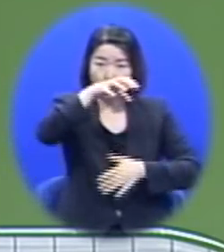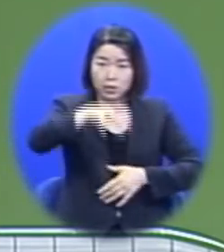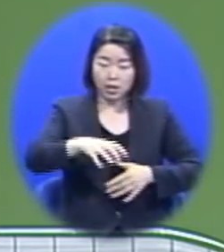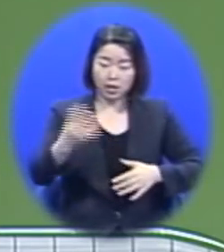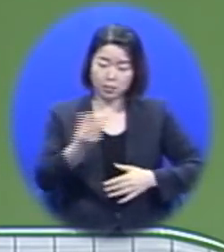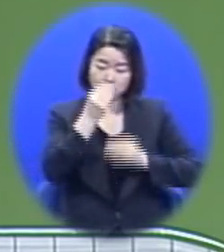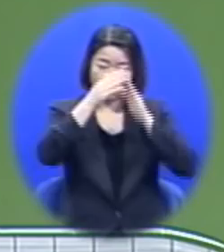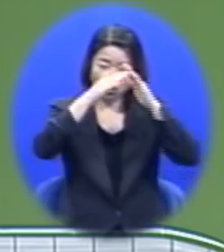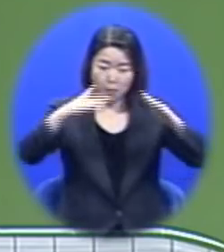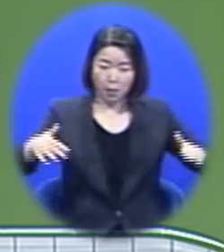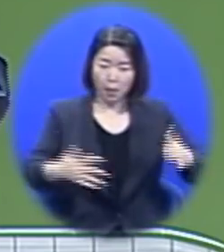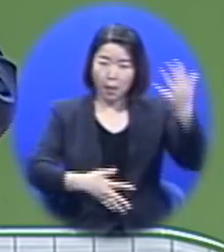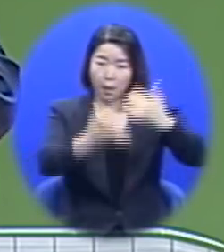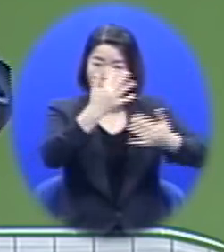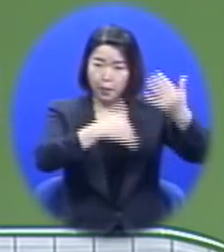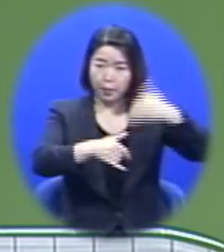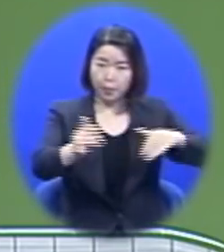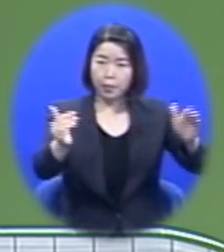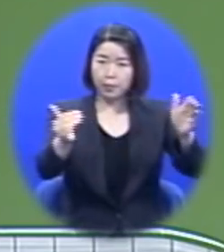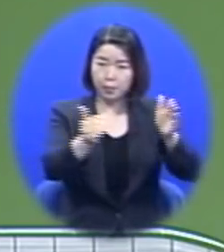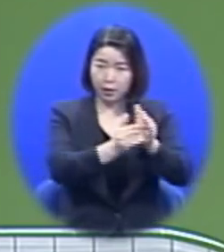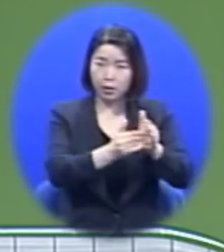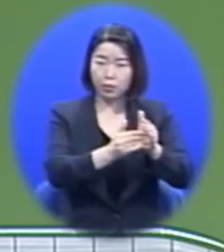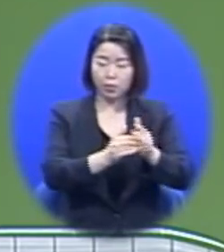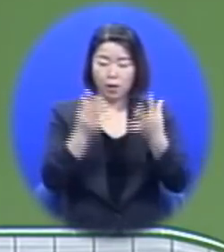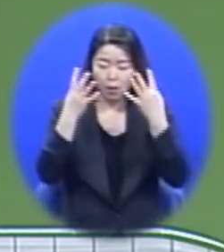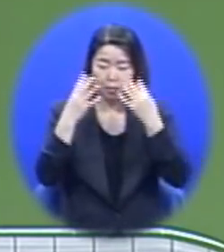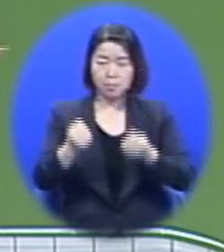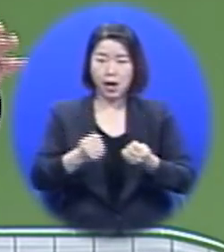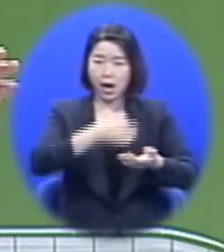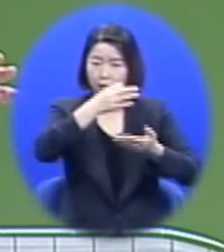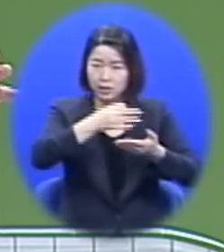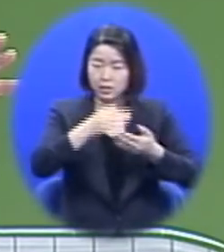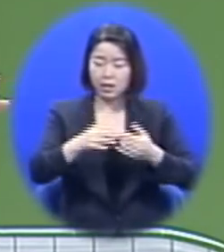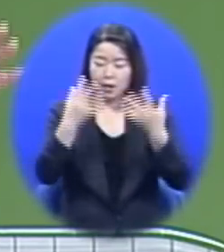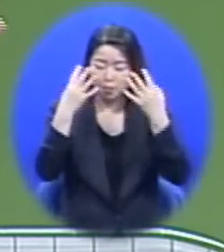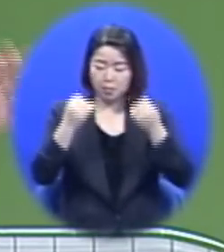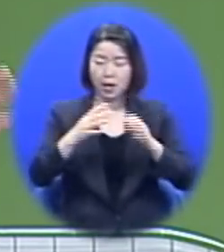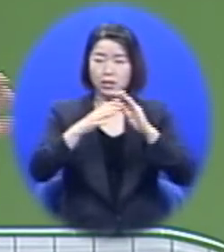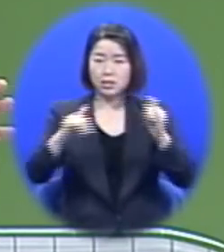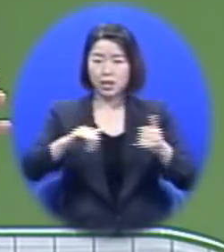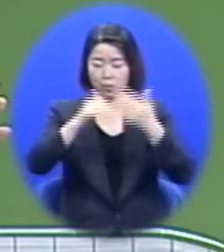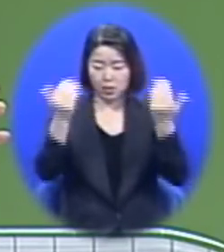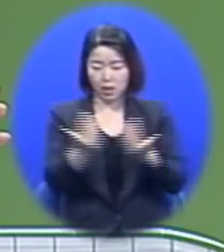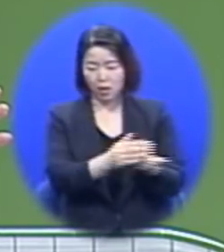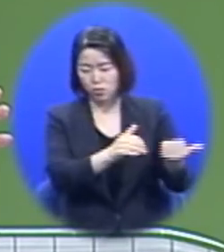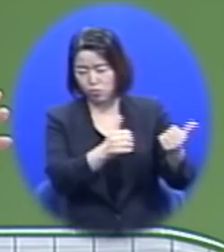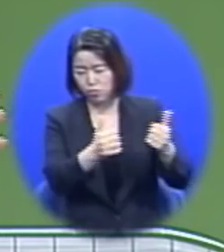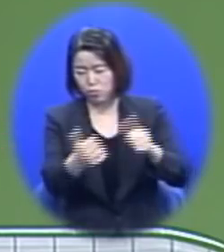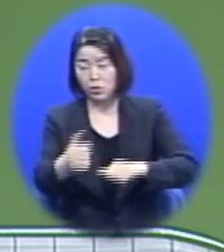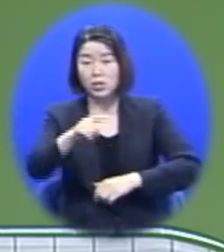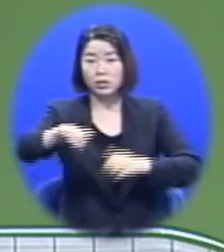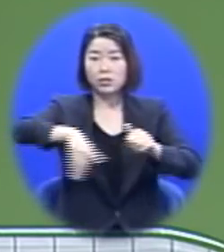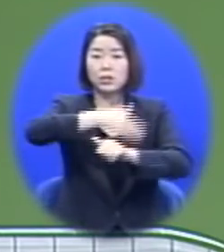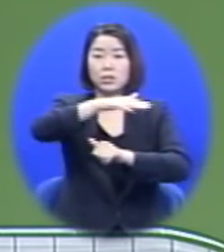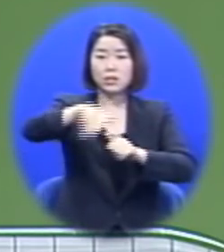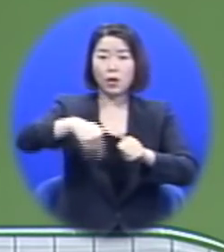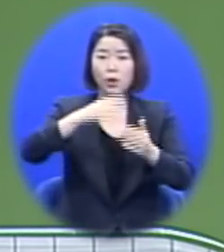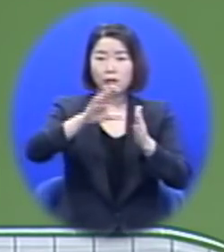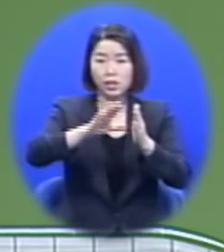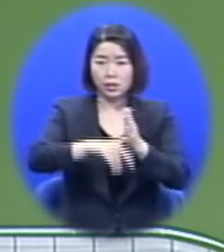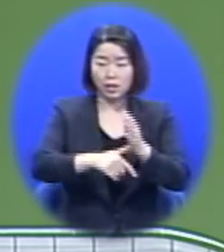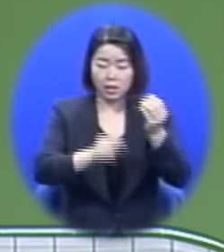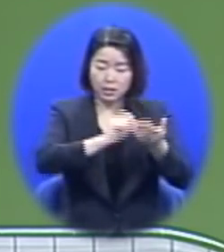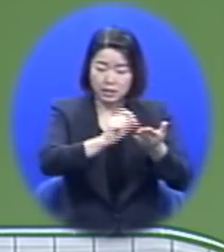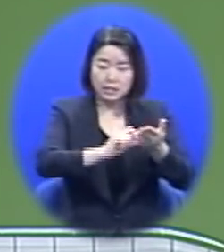불타버리고 수많은 제사장과 예루살렘 거민들이 다 죽어나가는 그런 끔찍한 상황에서 썼던